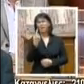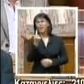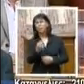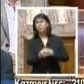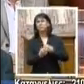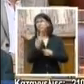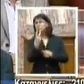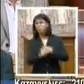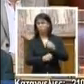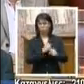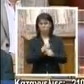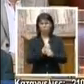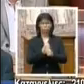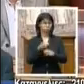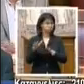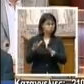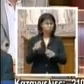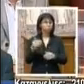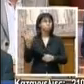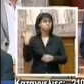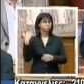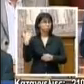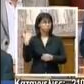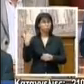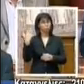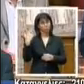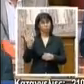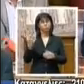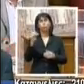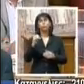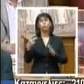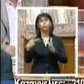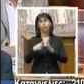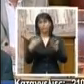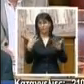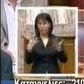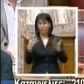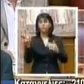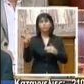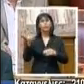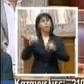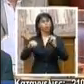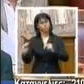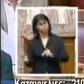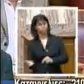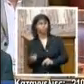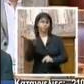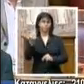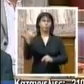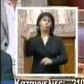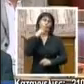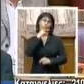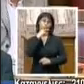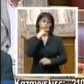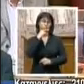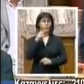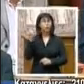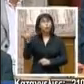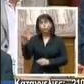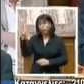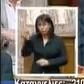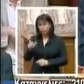1,5-2 χρόνια, τον Οκτώβρη του 9, εκλεγήκατε Πρωθυπουργός και